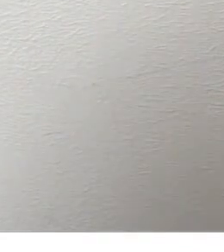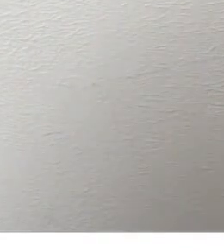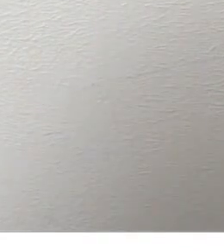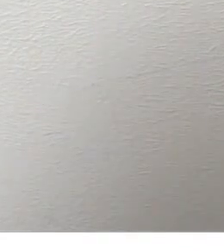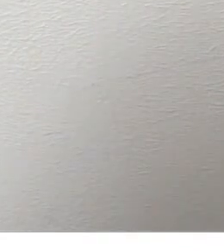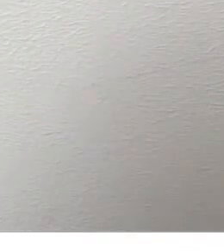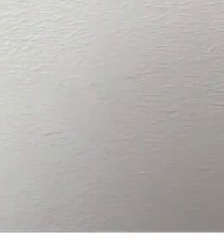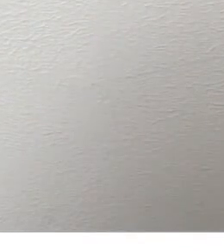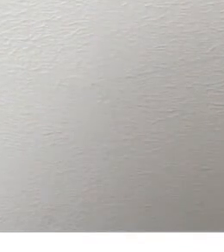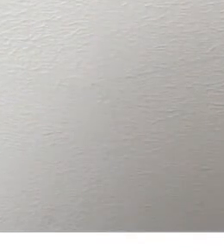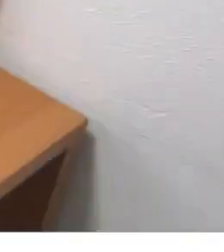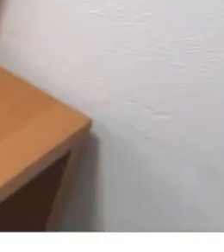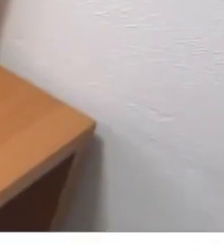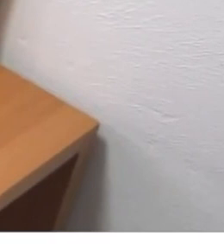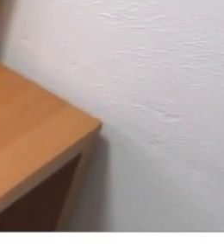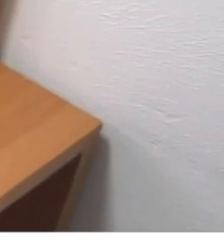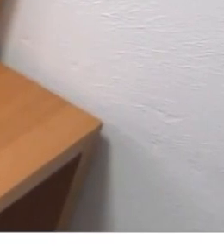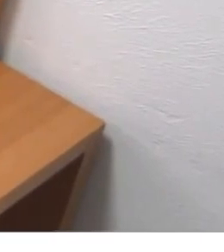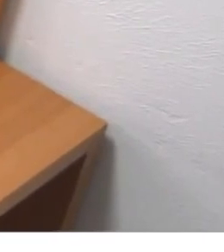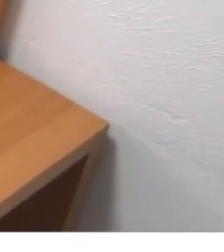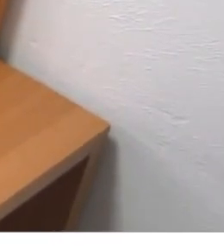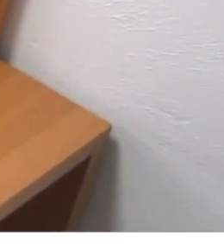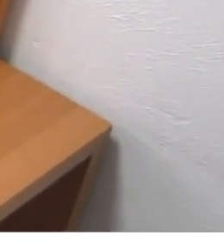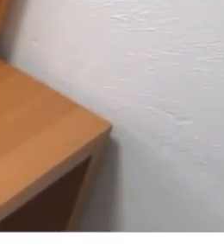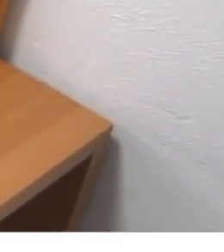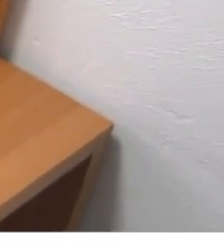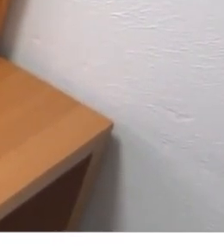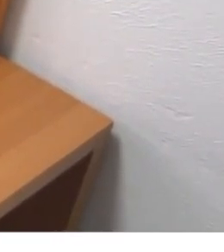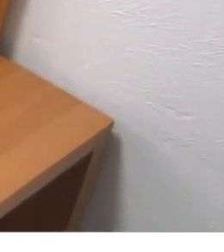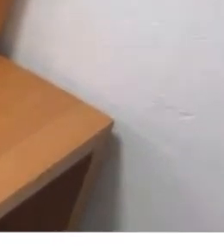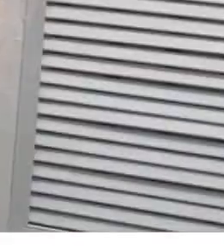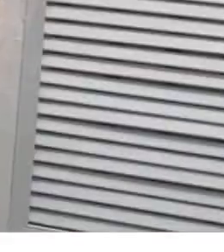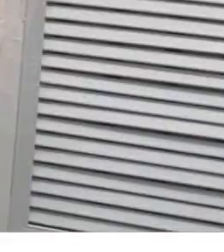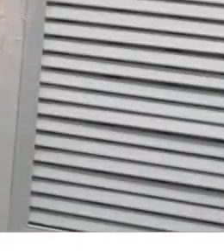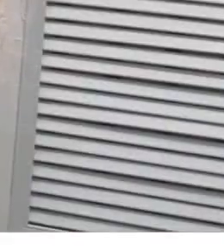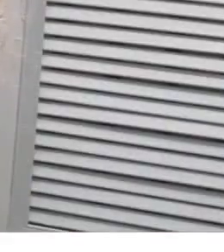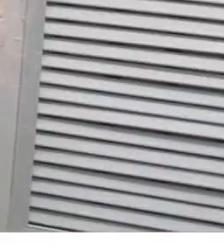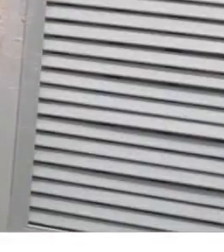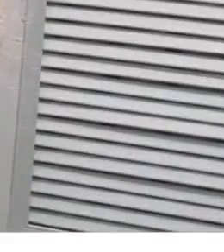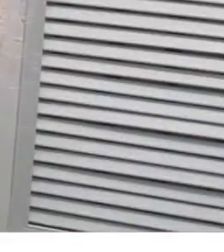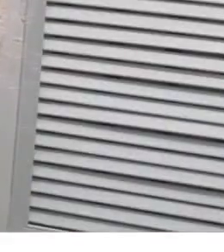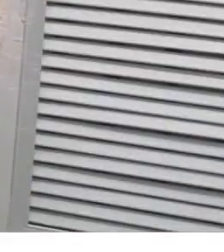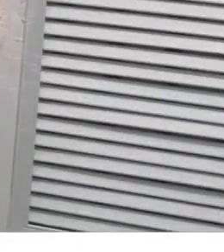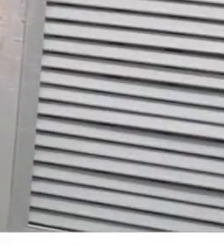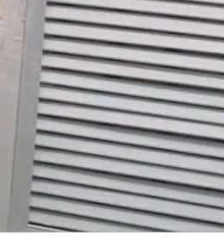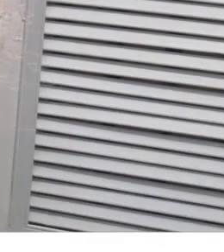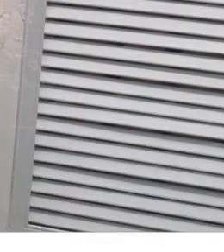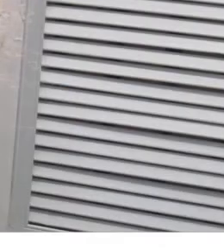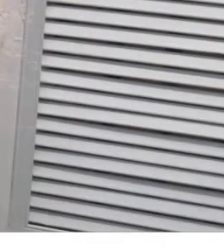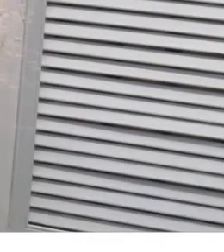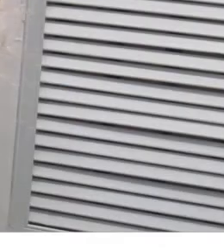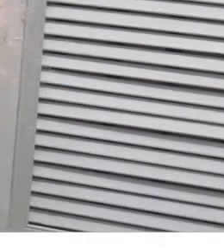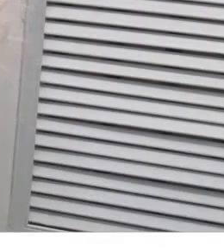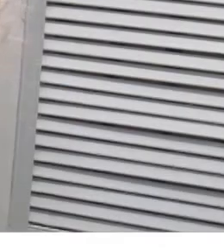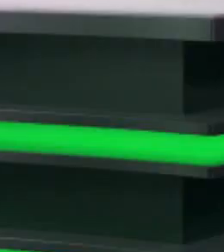өсімінің туған ойкем. Ақбота Сезғызы, Муслим Асхатова, Азамат Бекмағамбетов, Шоқан Тәукеев, Көкше ақпарат.